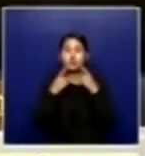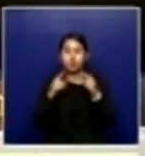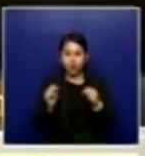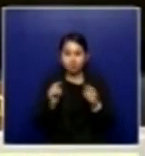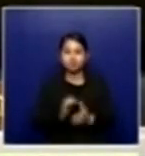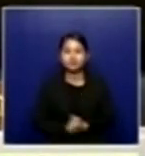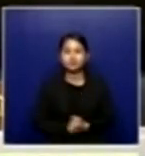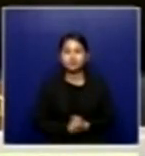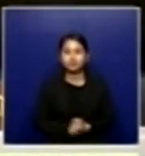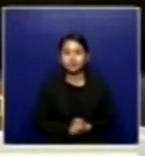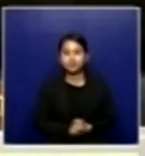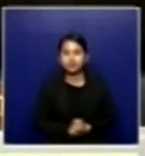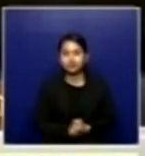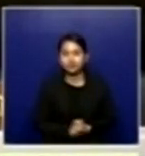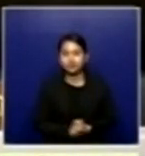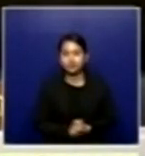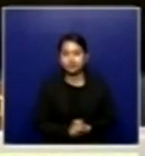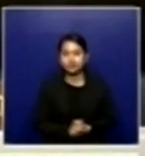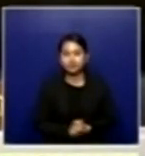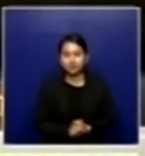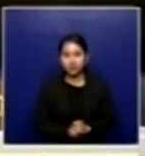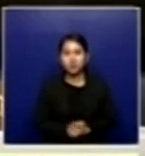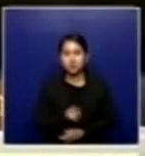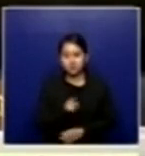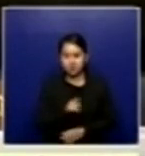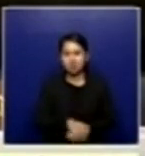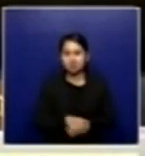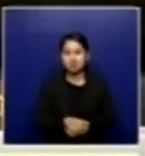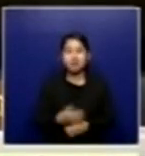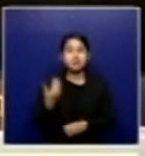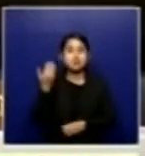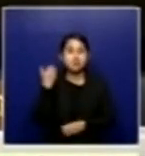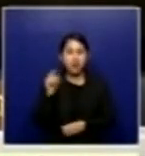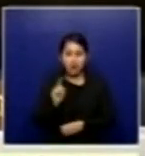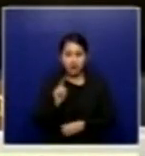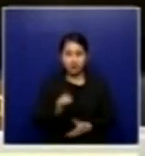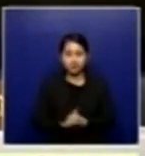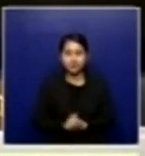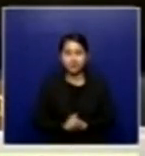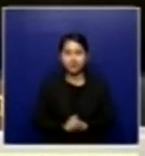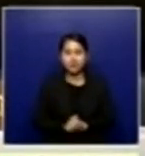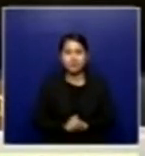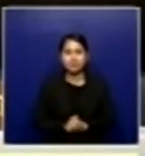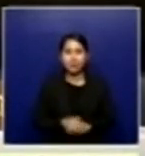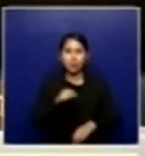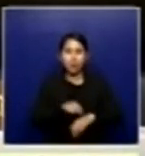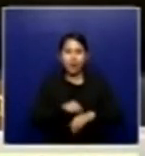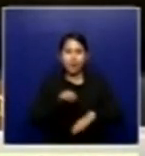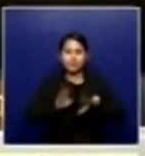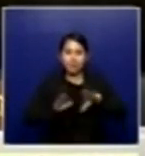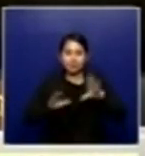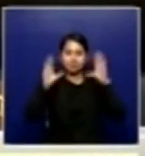กนะครับเรียนว่าในเหตุการณ์ที่เกิดขึ้นนะครับเหตุการณ์ที่เกิดเนี่ยน่าจะประมาณ22นาฬิกาหรือ4